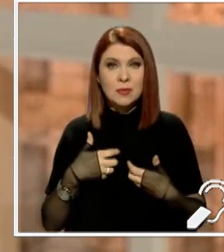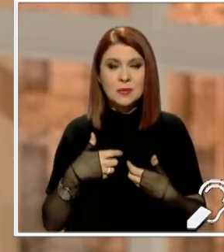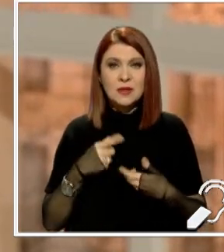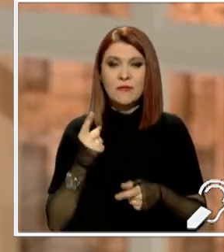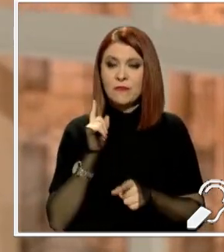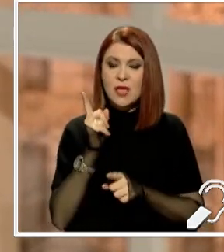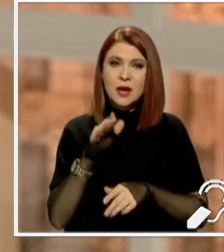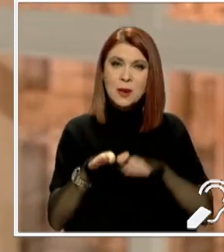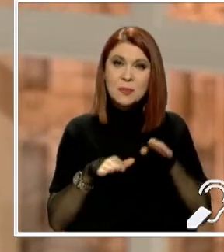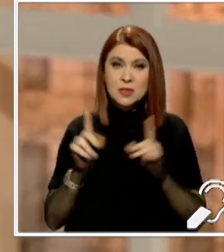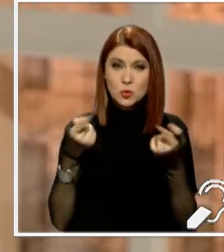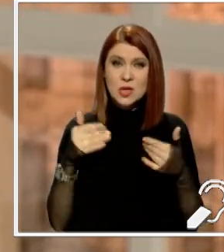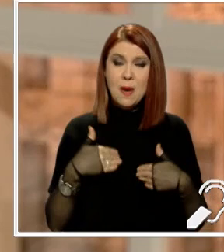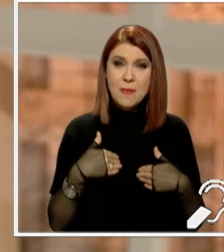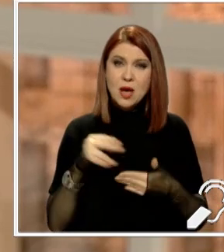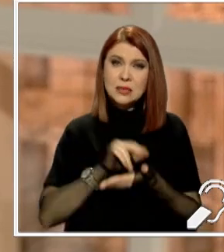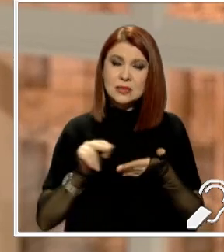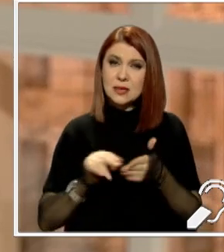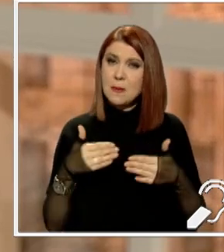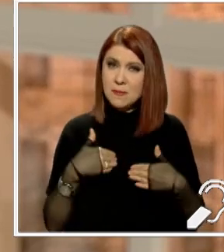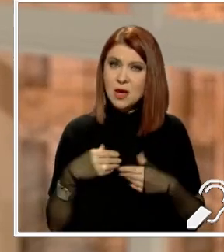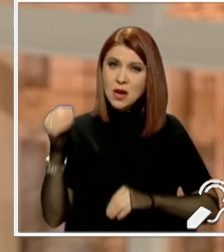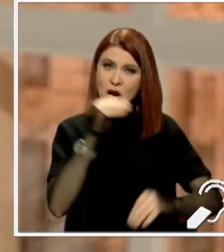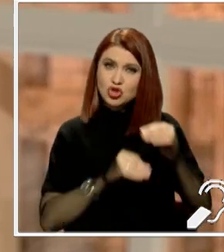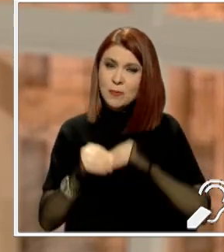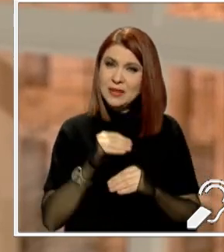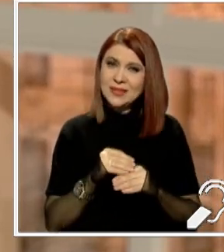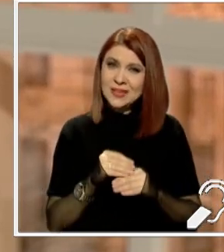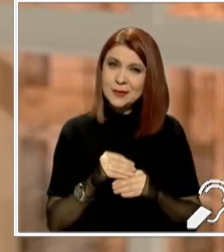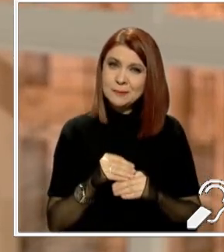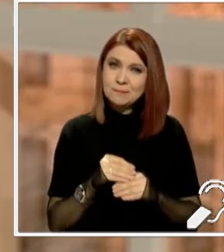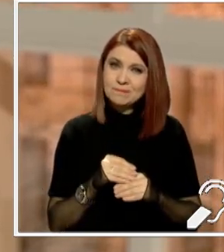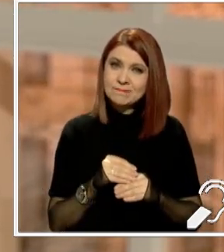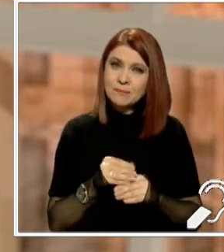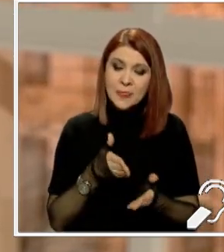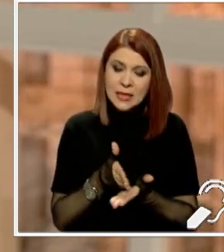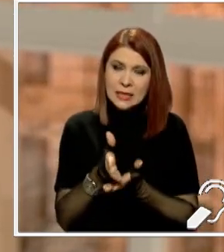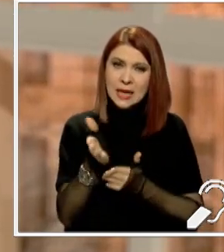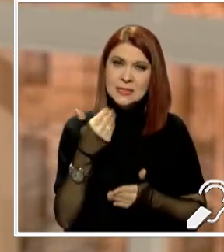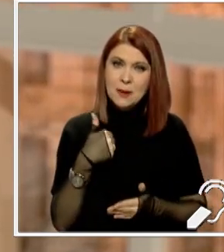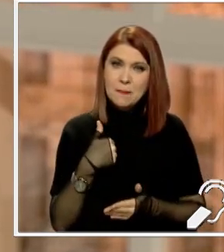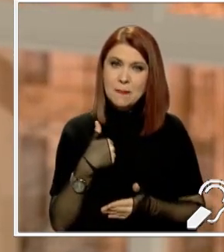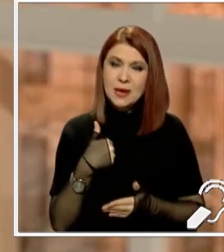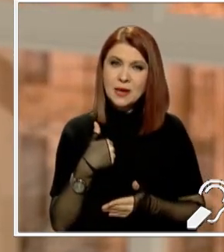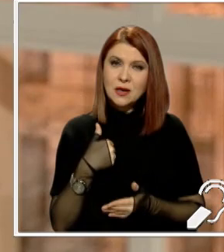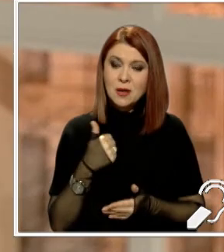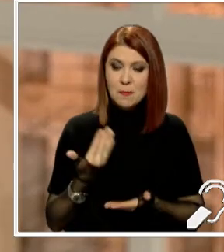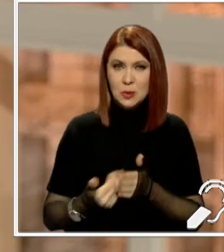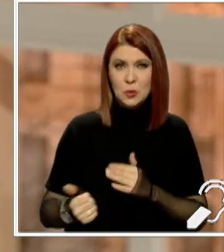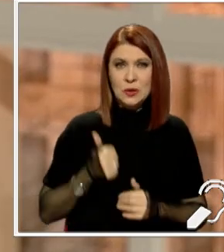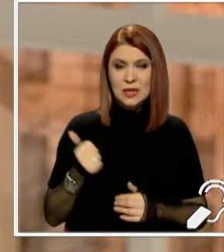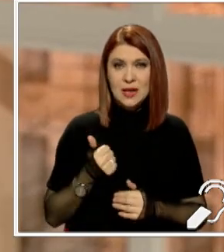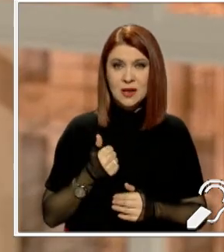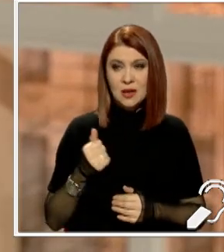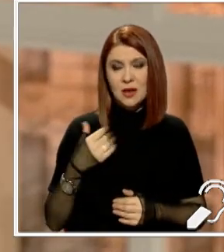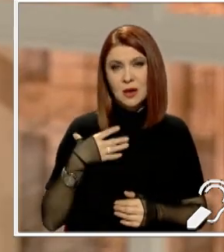steps in my music, in my compositions, in my arrangements, and in my directions. I look at the young generation and get